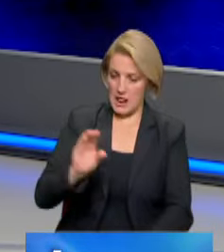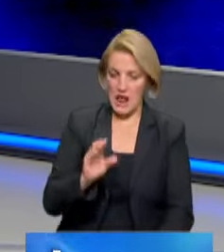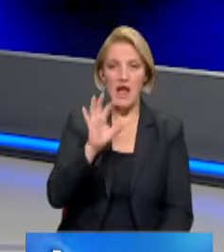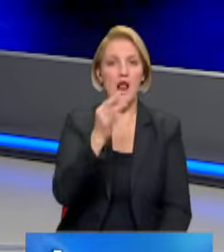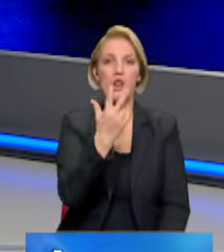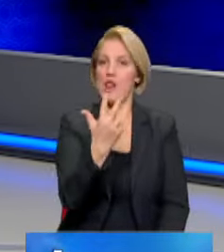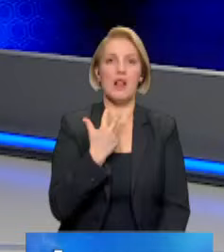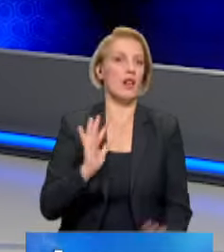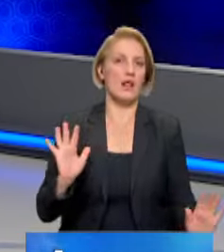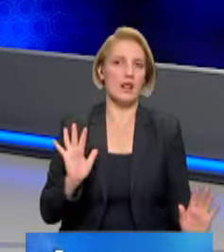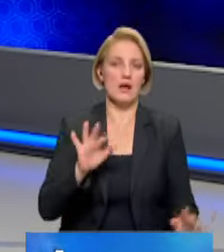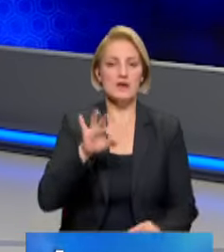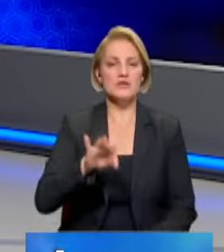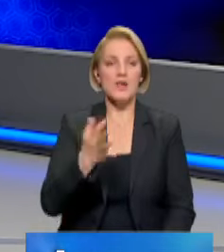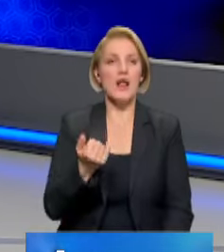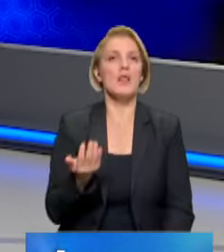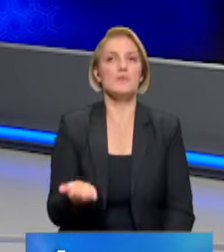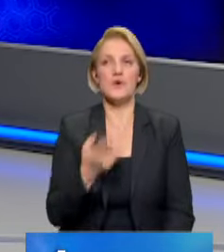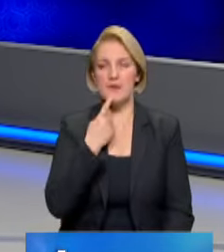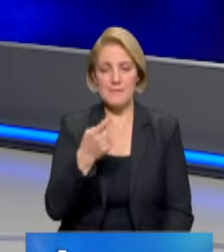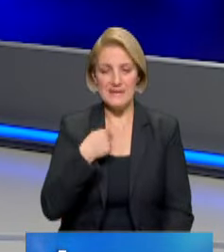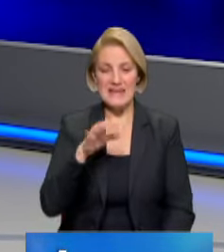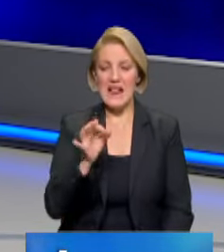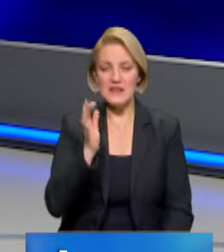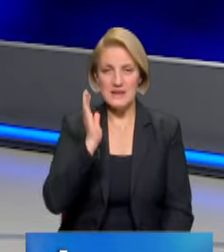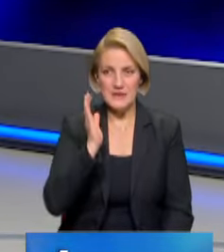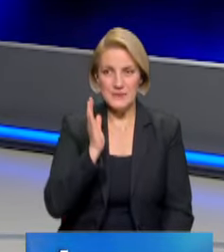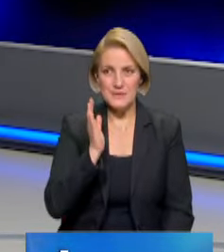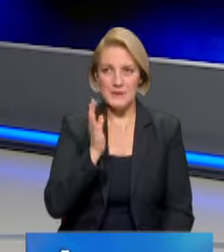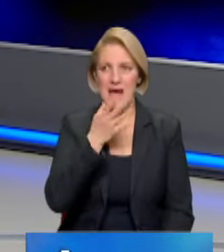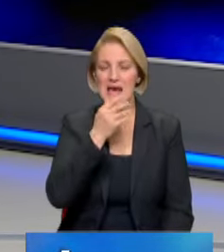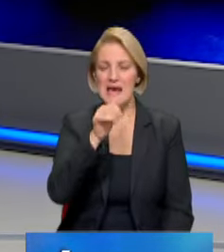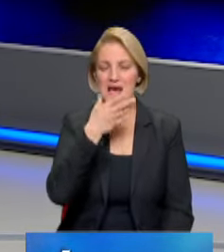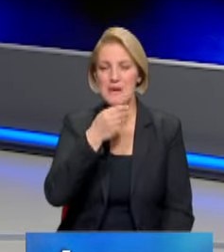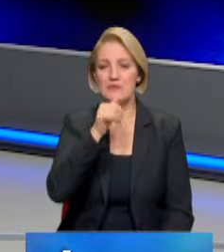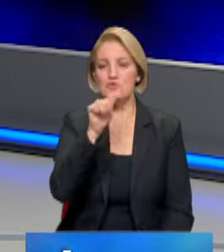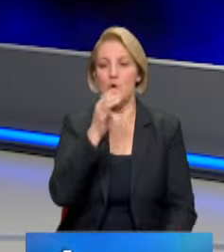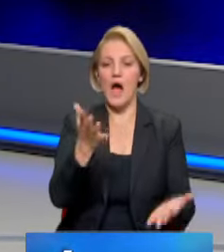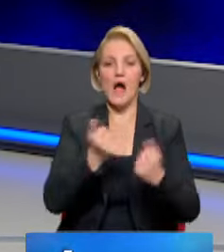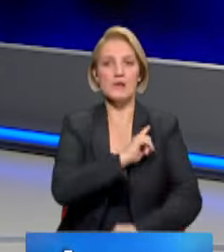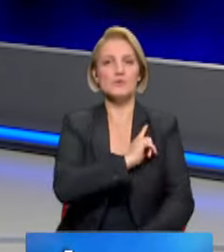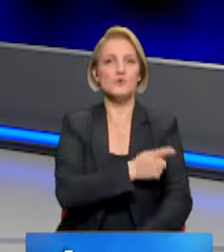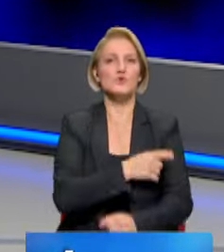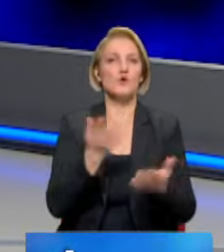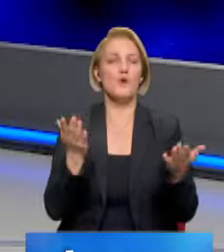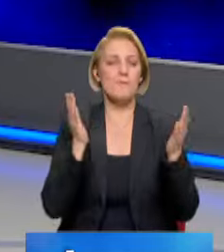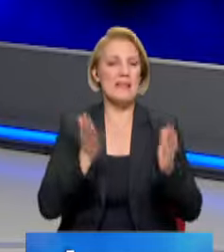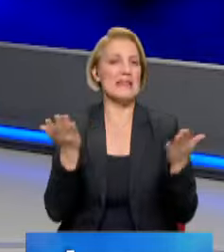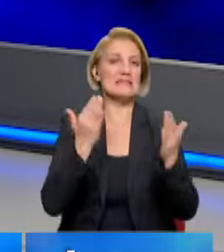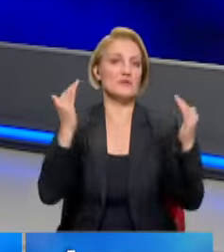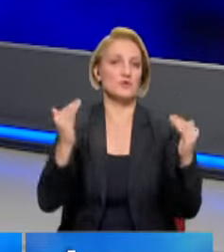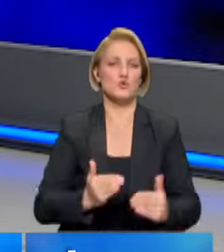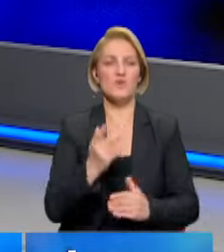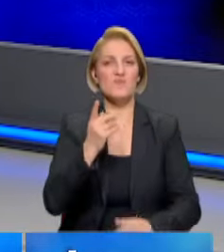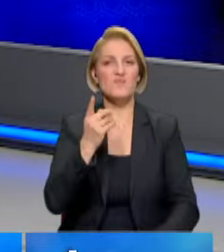emekli maaşıyla 3 çeyrek altında alınamıyor demiş. Biz bırakın altını, emeklinin su alım gücü bile nasıl düştü ona bakalım.